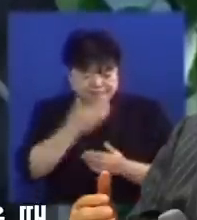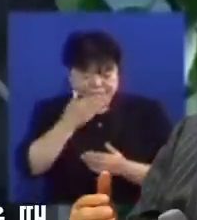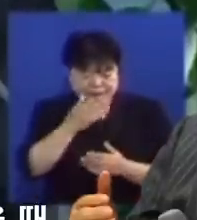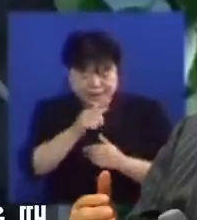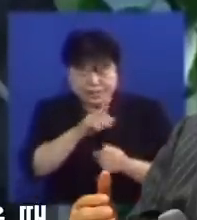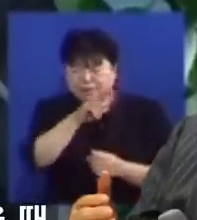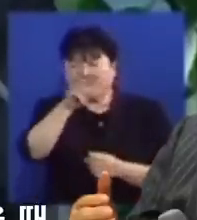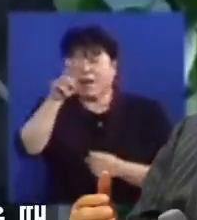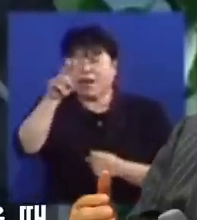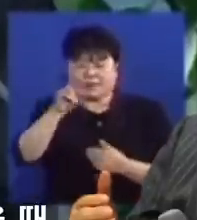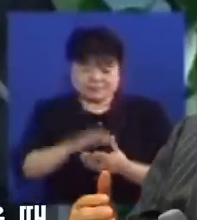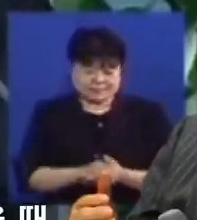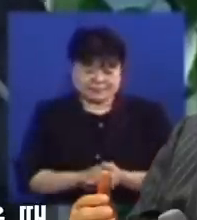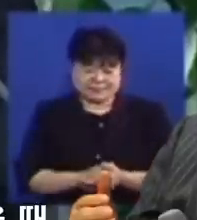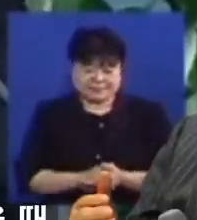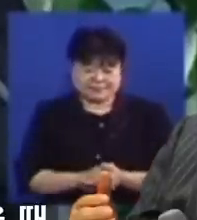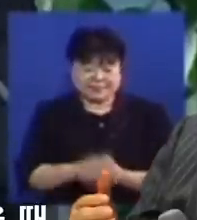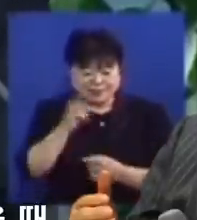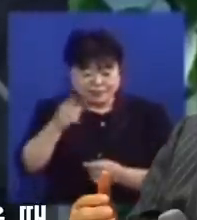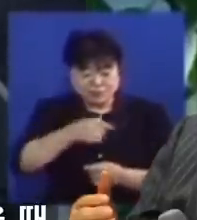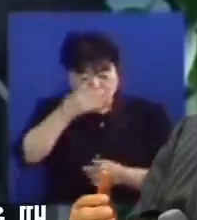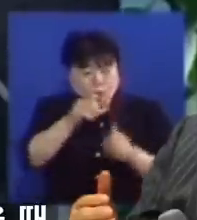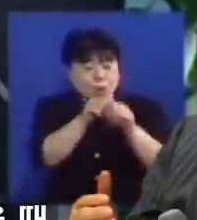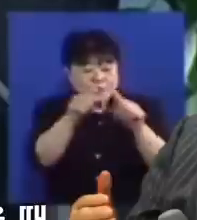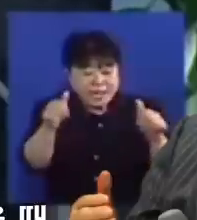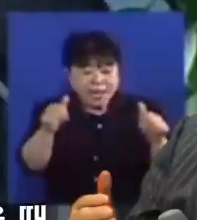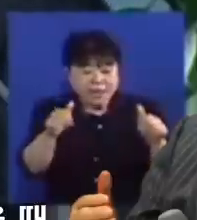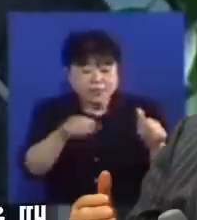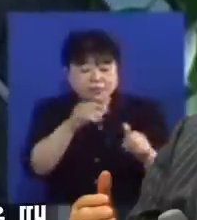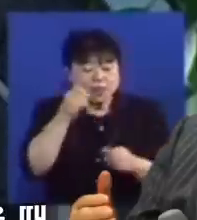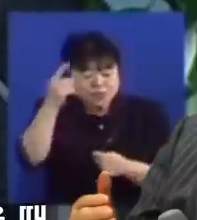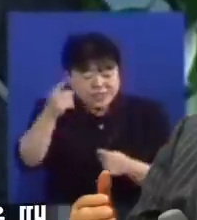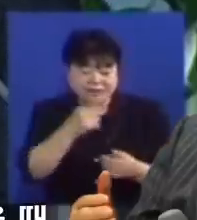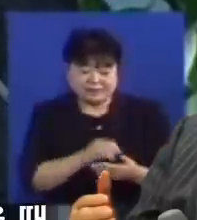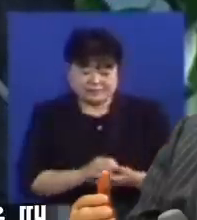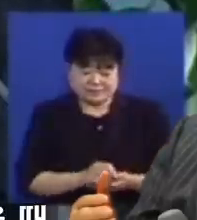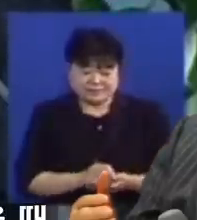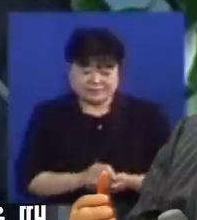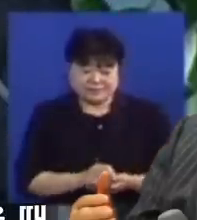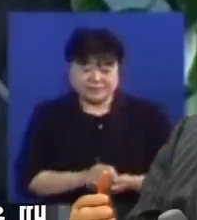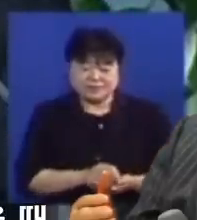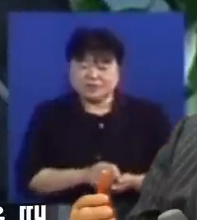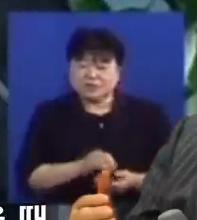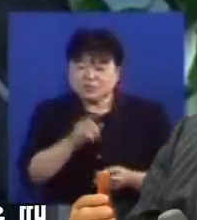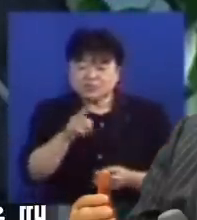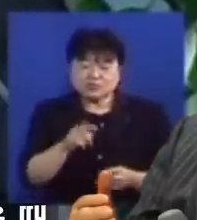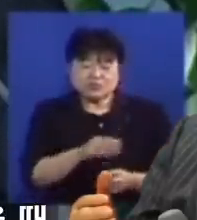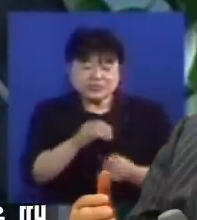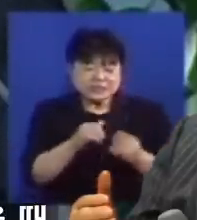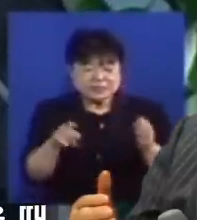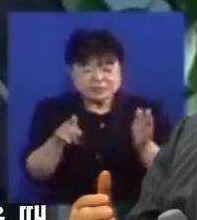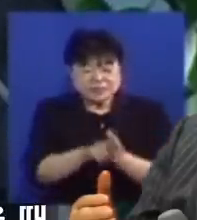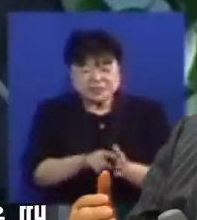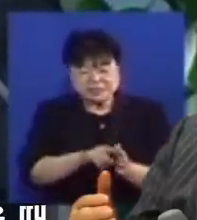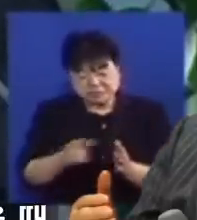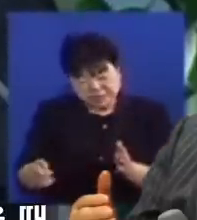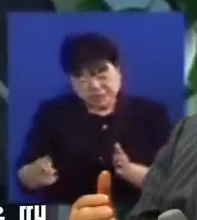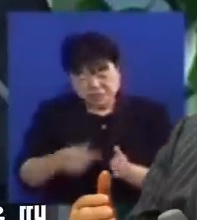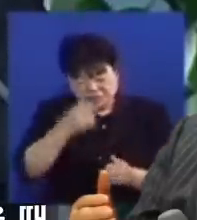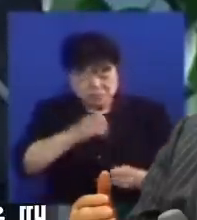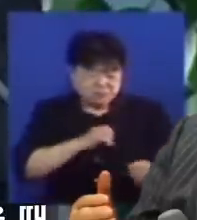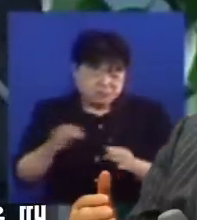하나님을 바라보았었습니다. 이것이 요셉이 우리보다 위대한 점입니다. 우리는 그쯤 되면은 신앙도 버리고 꿈도